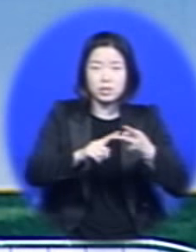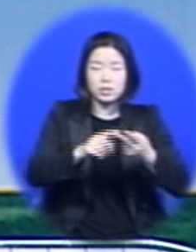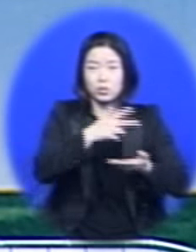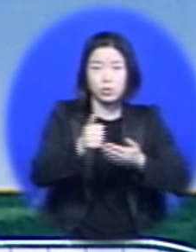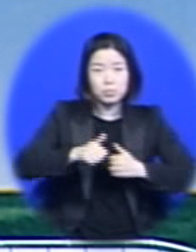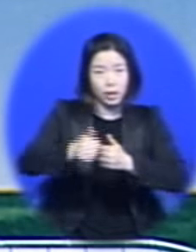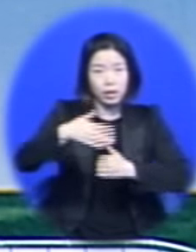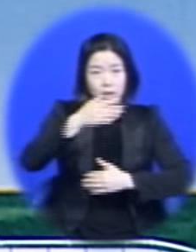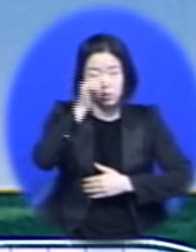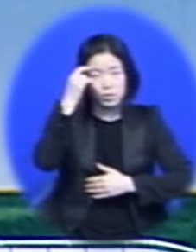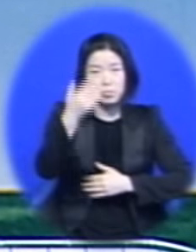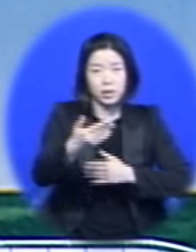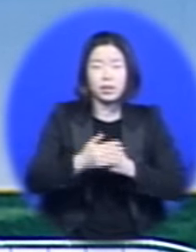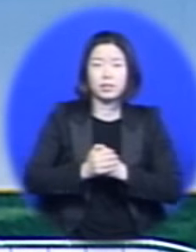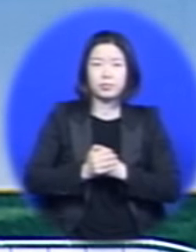있습니까?